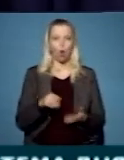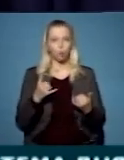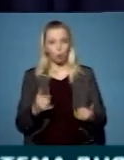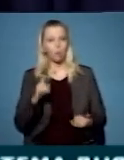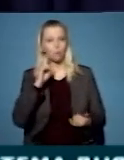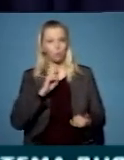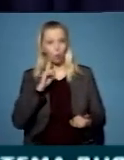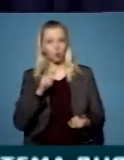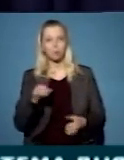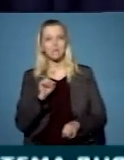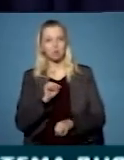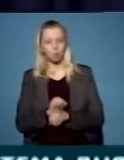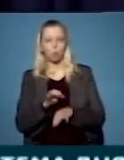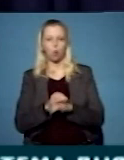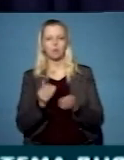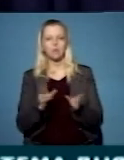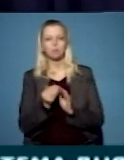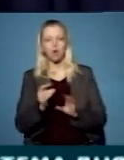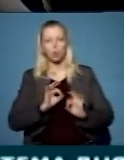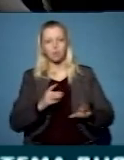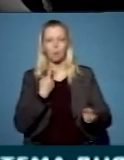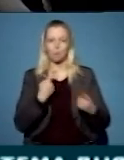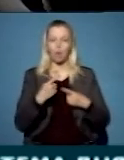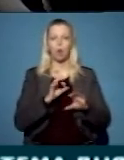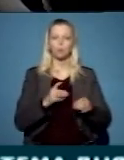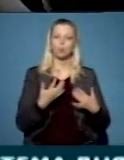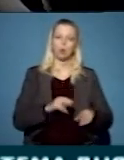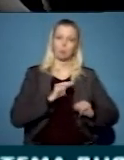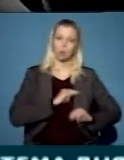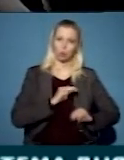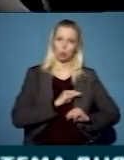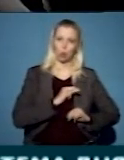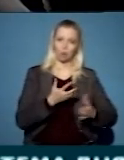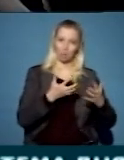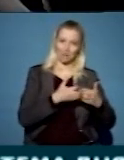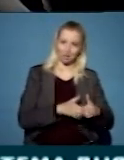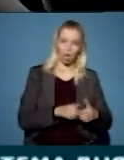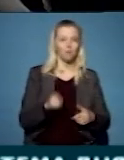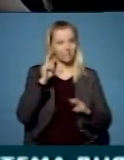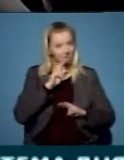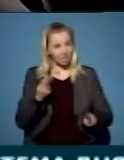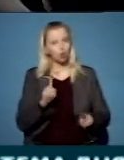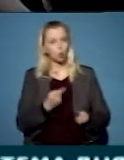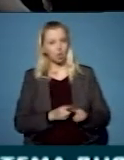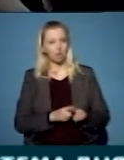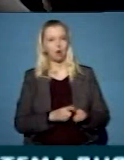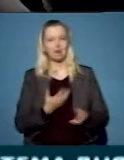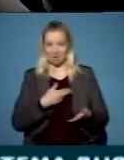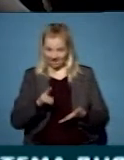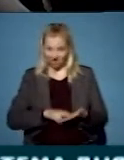поки що ми вас зупинили, провели з вами роз'яснення бесіду, пояснили, що вже працюють руками, якщо ви не знали, а що таке, а як, а є